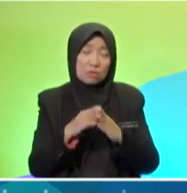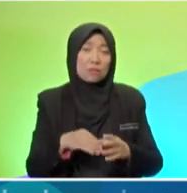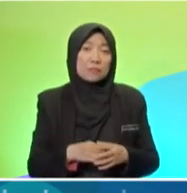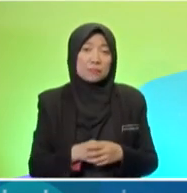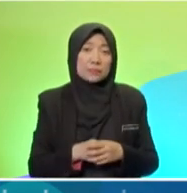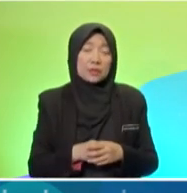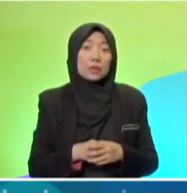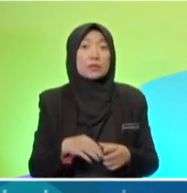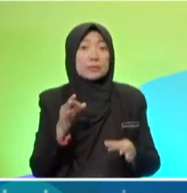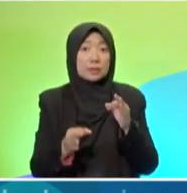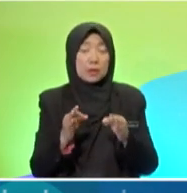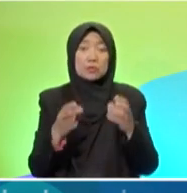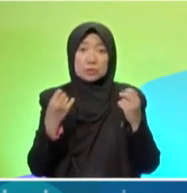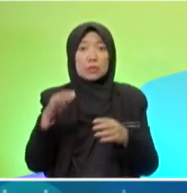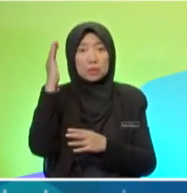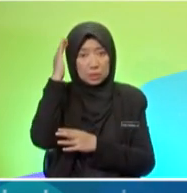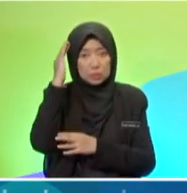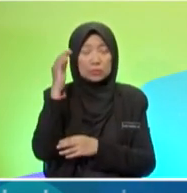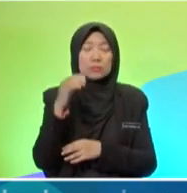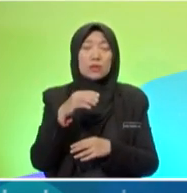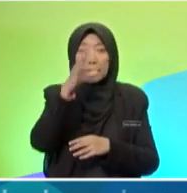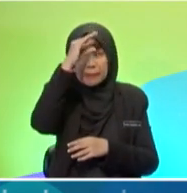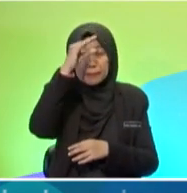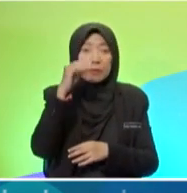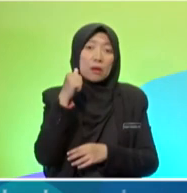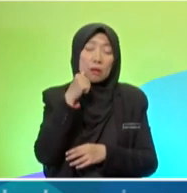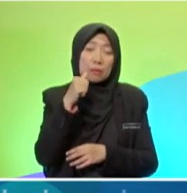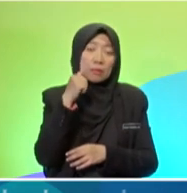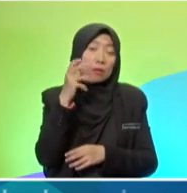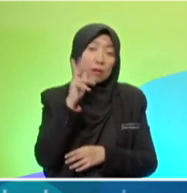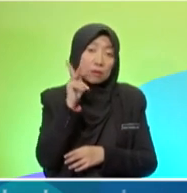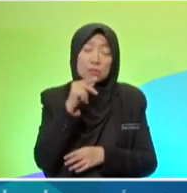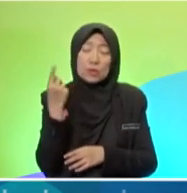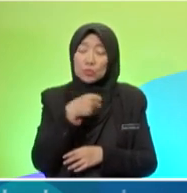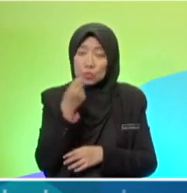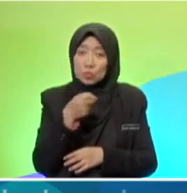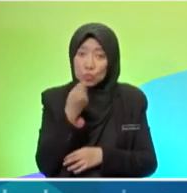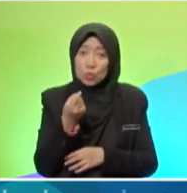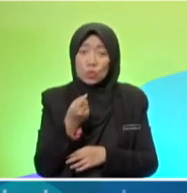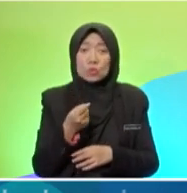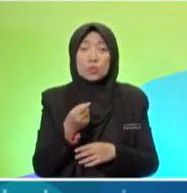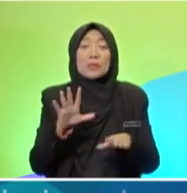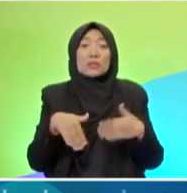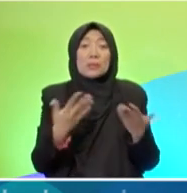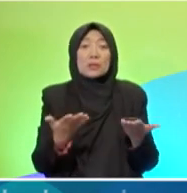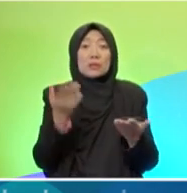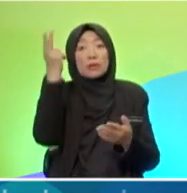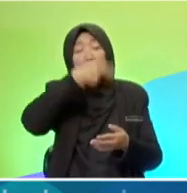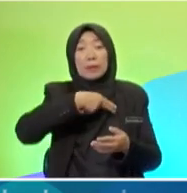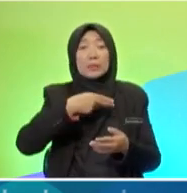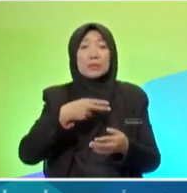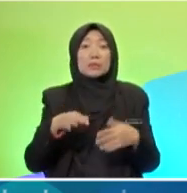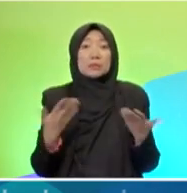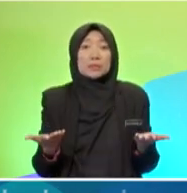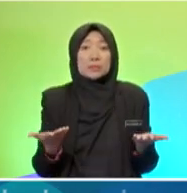mendatangi itu berlaku pada zaman Bagaimana Simon berhadapan dengan situasi itu saya akan bercakap dengan